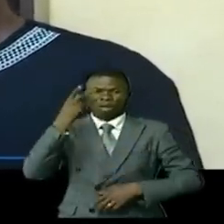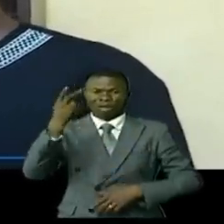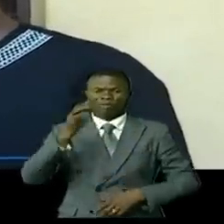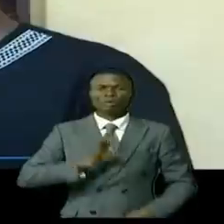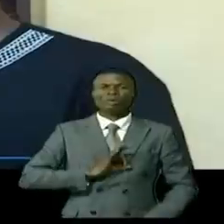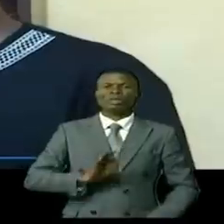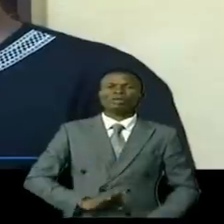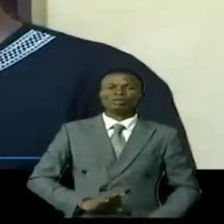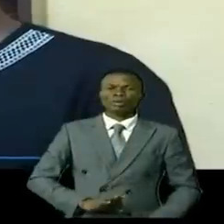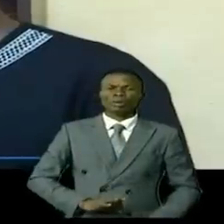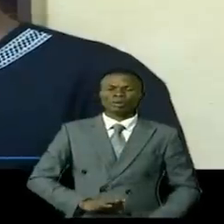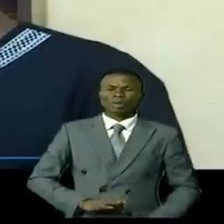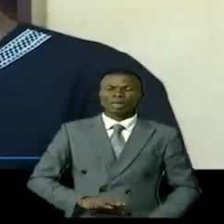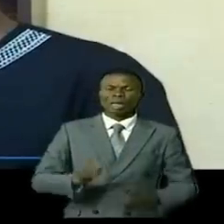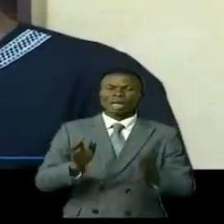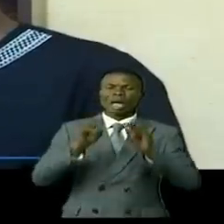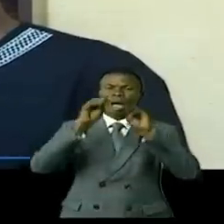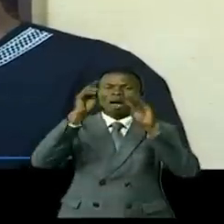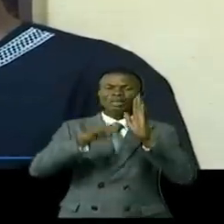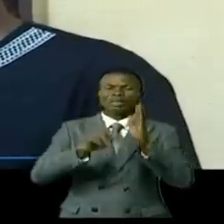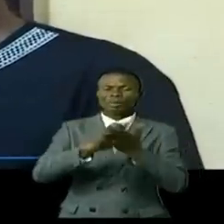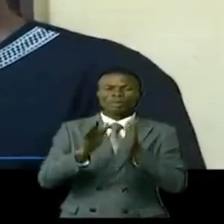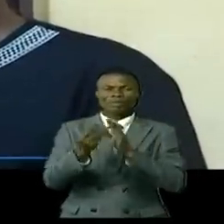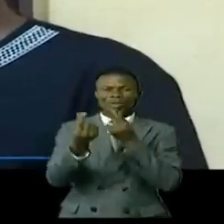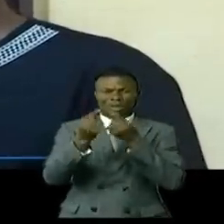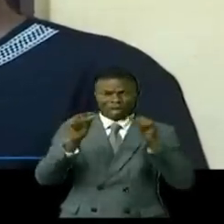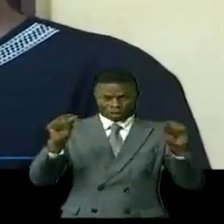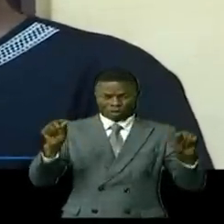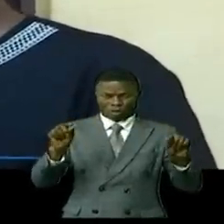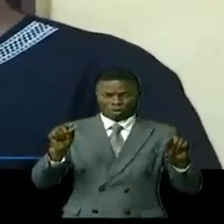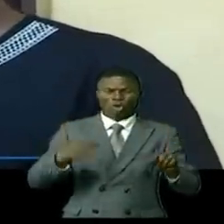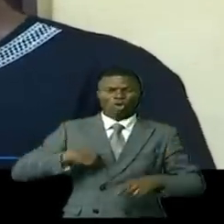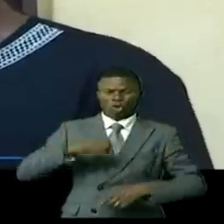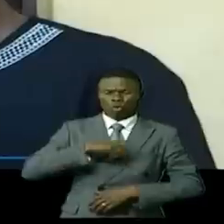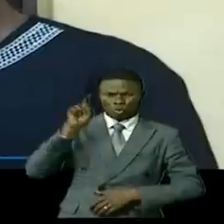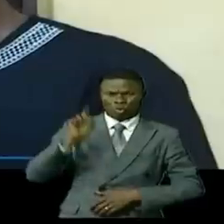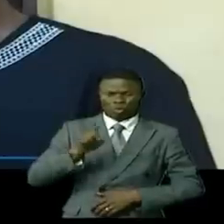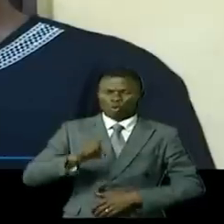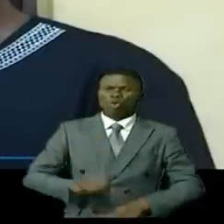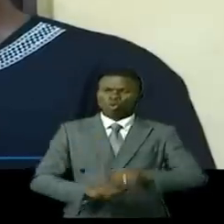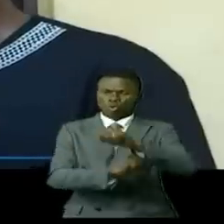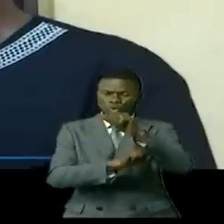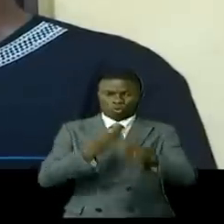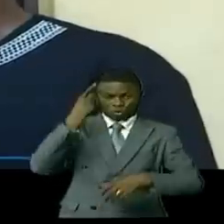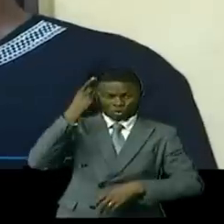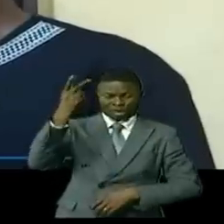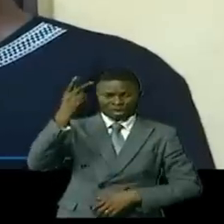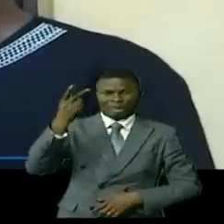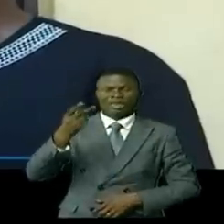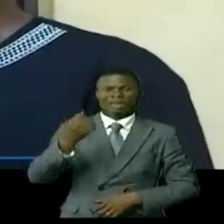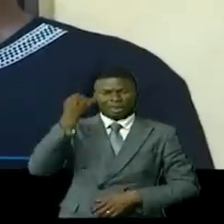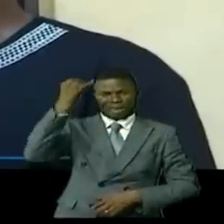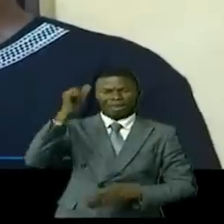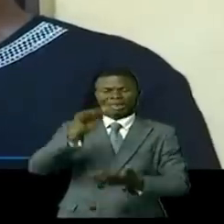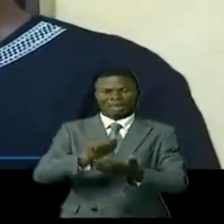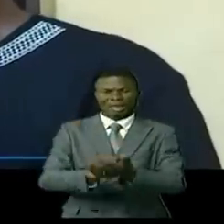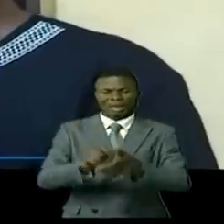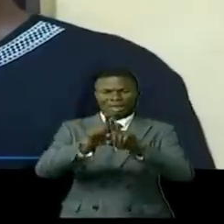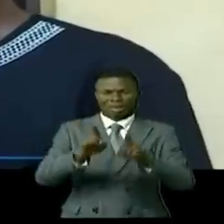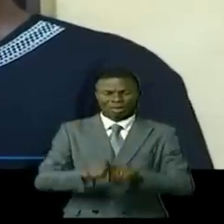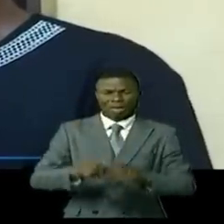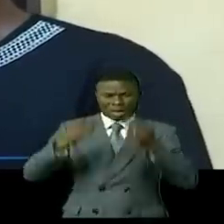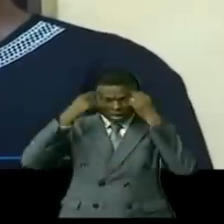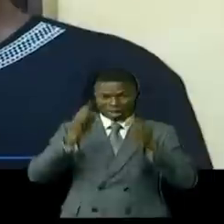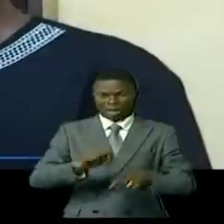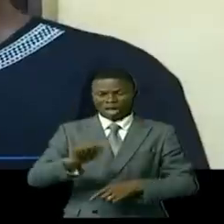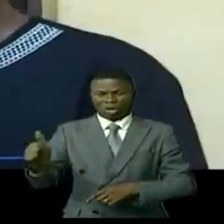l'État. Il y a la gratuité de l'enseignement. Et nous sommes dans l'obligation d'accompagner ces mesures. Il y a aussi d'autres mesures